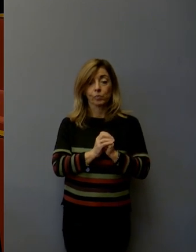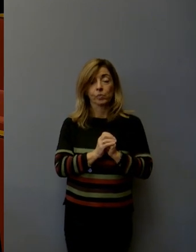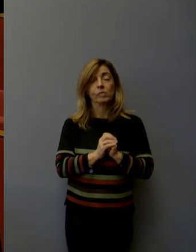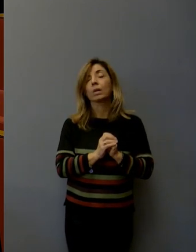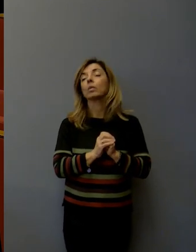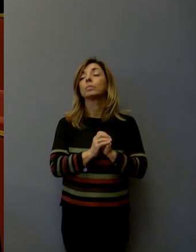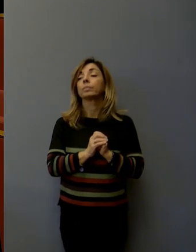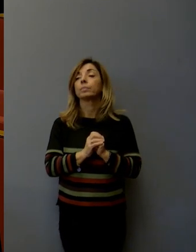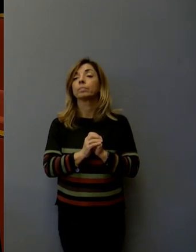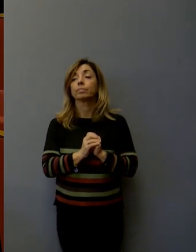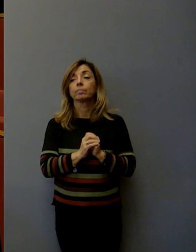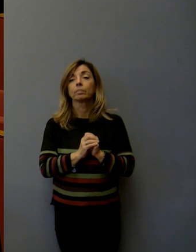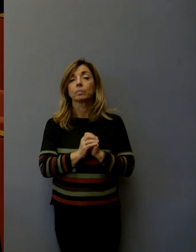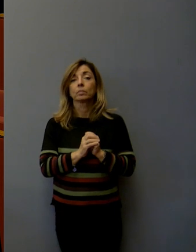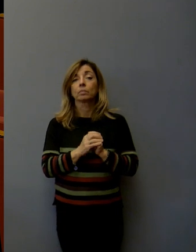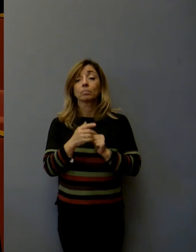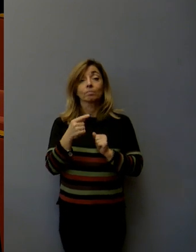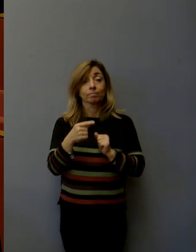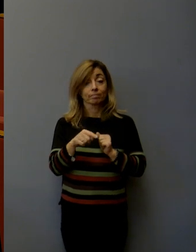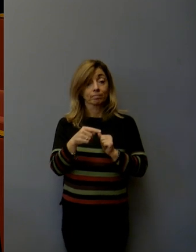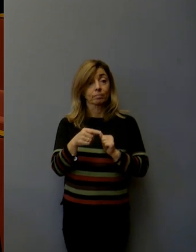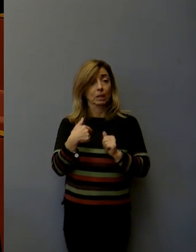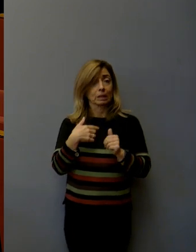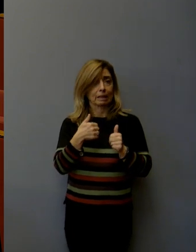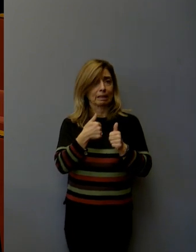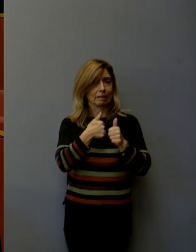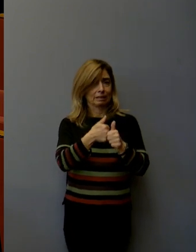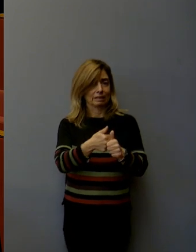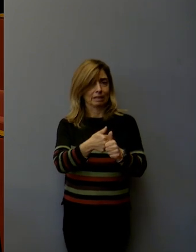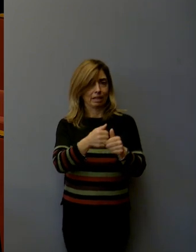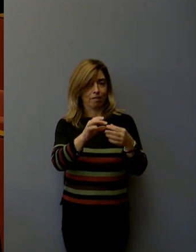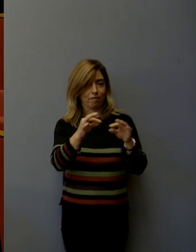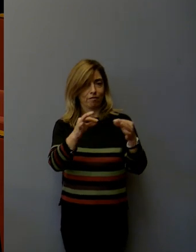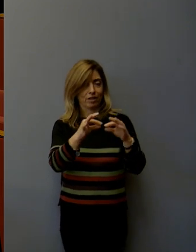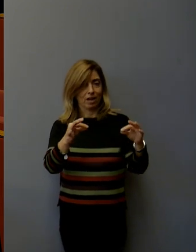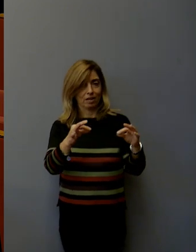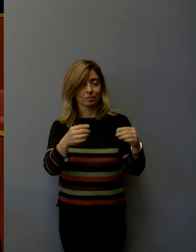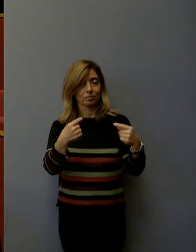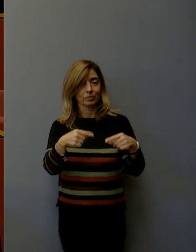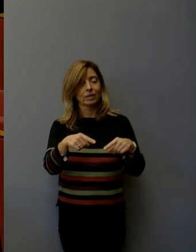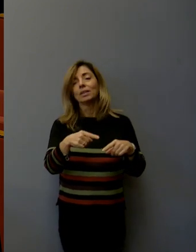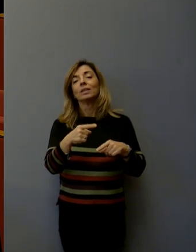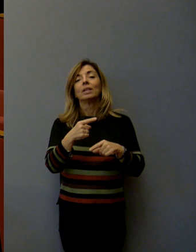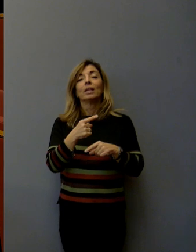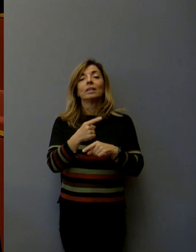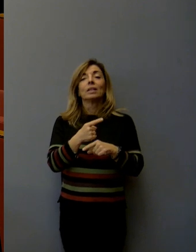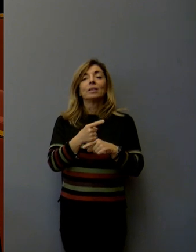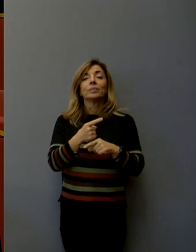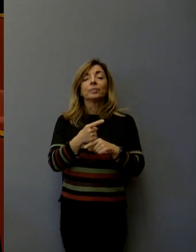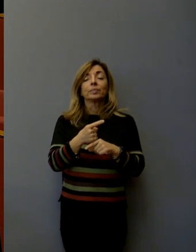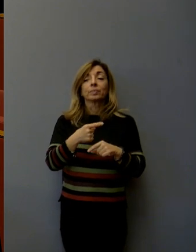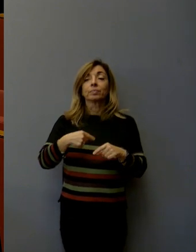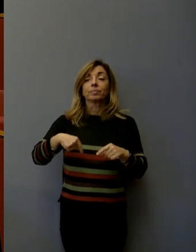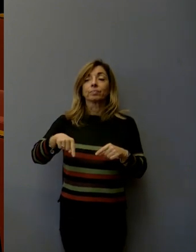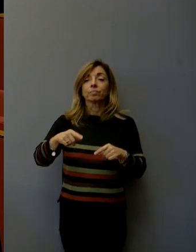di questa espressione di queste affermazioni dobbiamo in qualche maniera avere la possibilità di